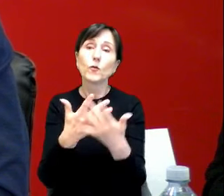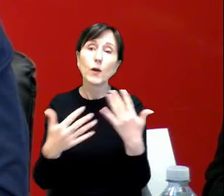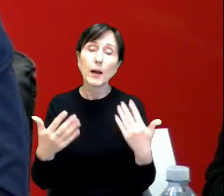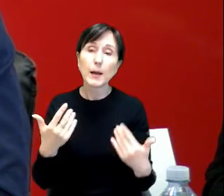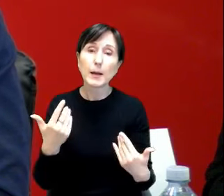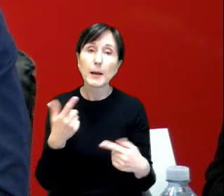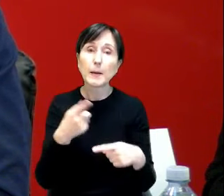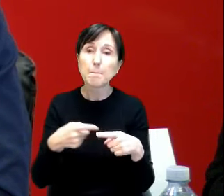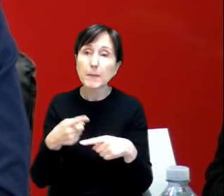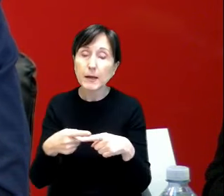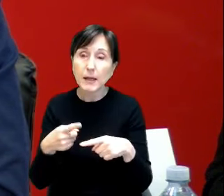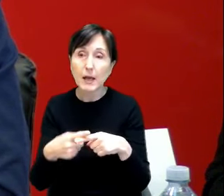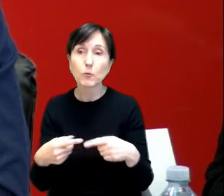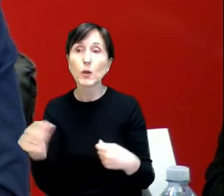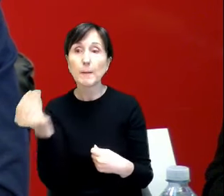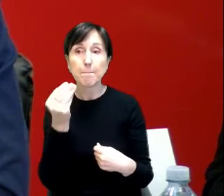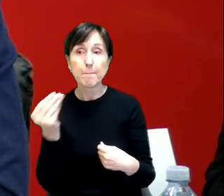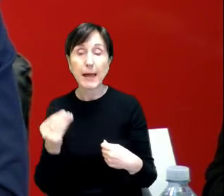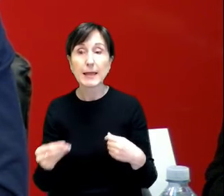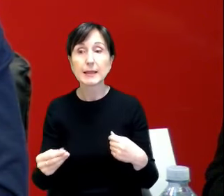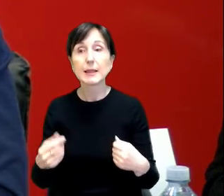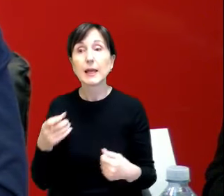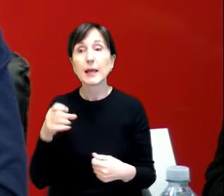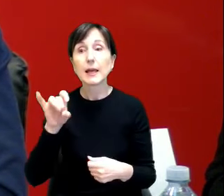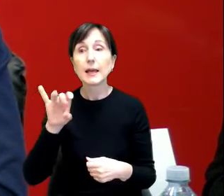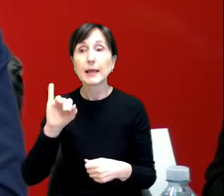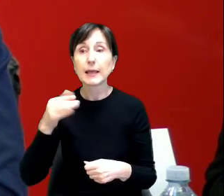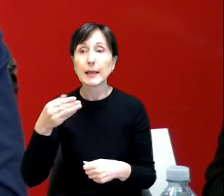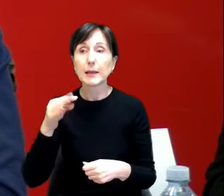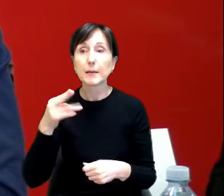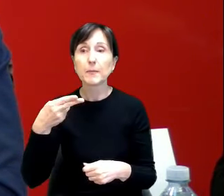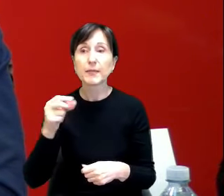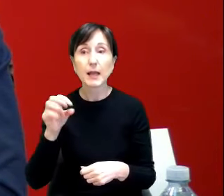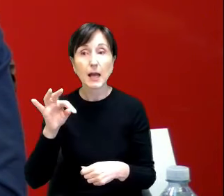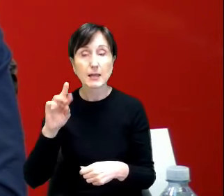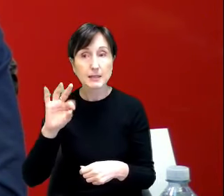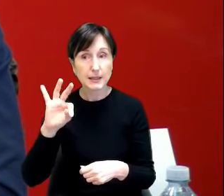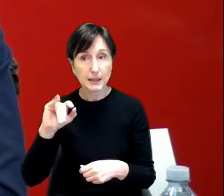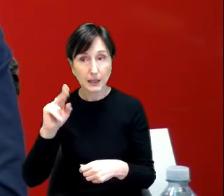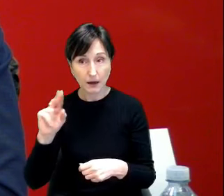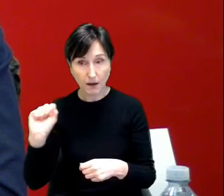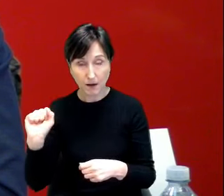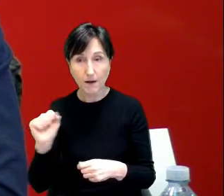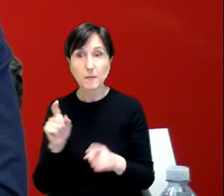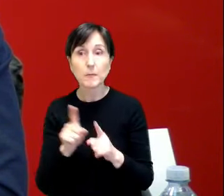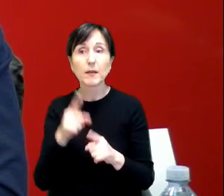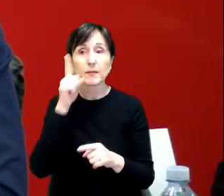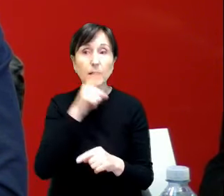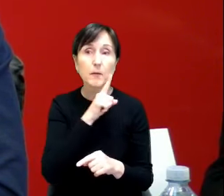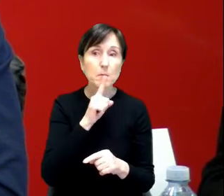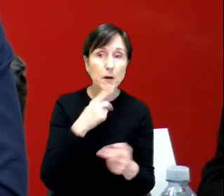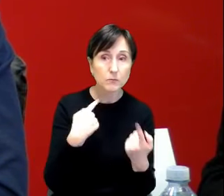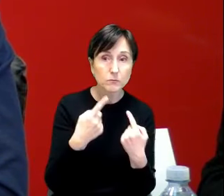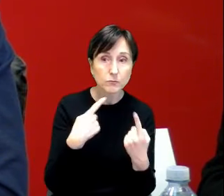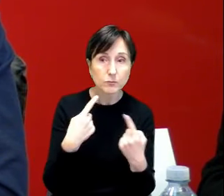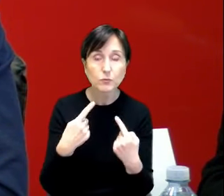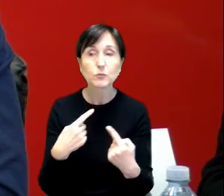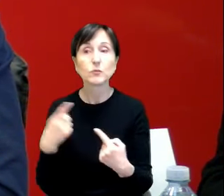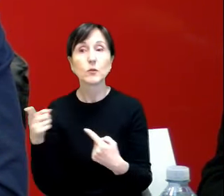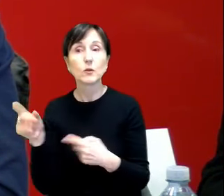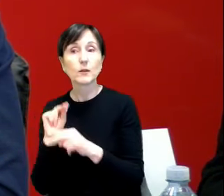gimnastikoj kur dabar mes vis dažnia turim susitikimus ir su tėvais ir ir su su viena ir kita